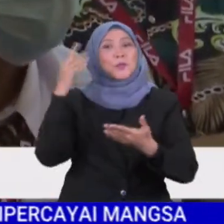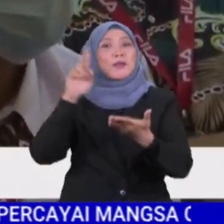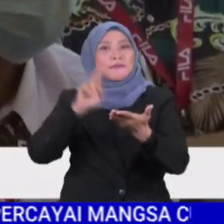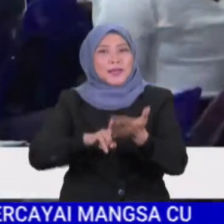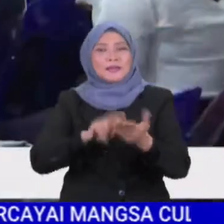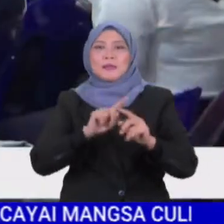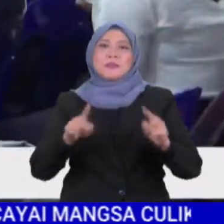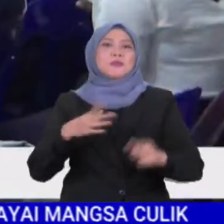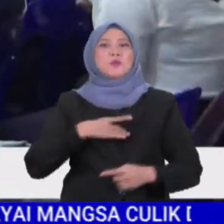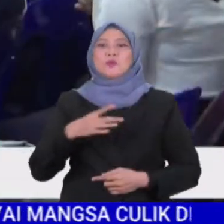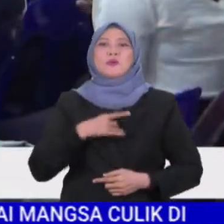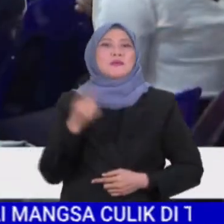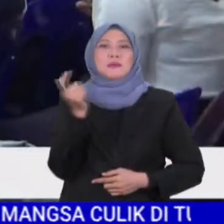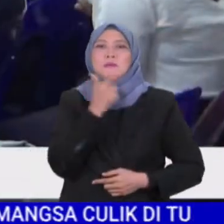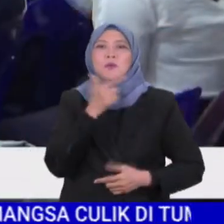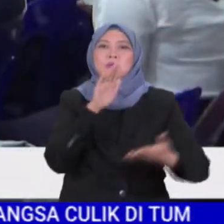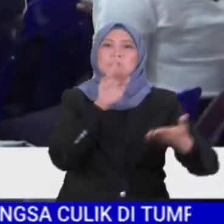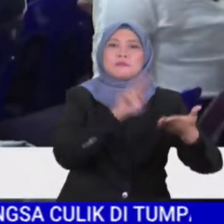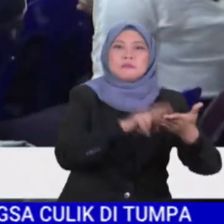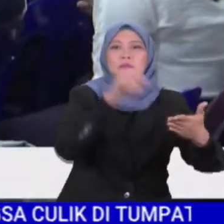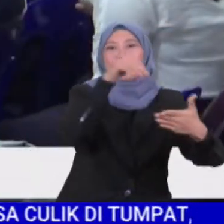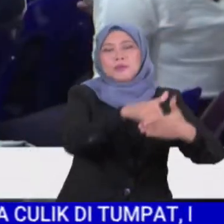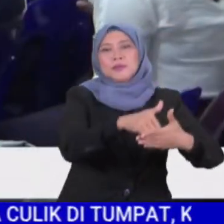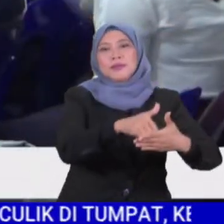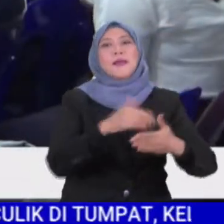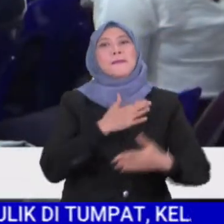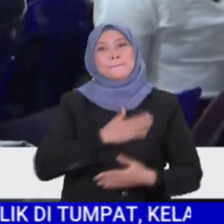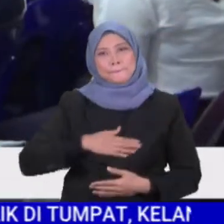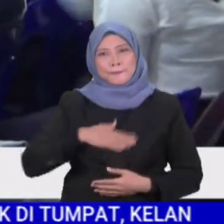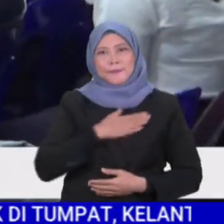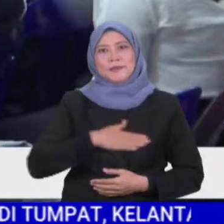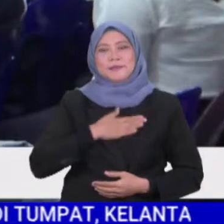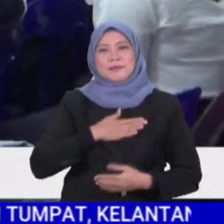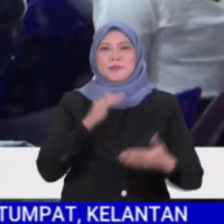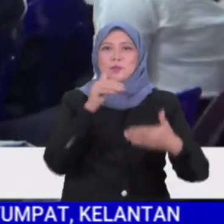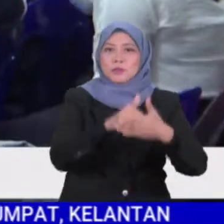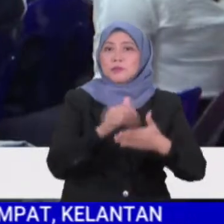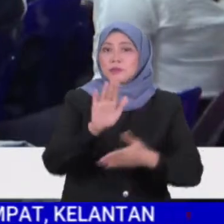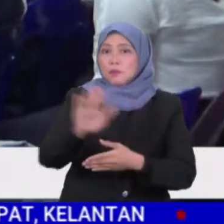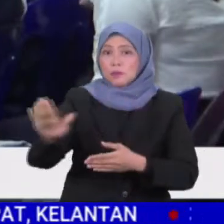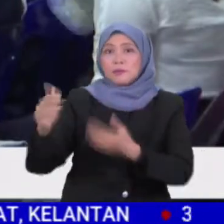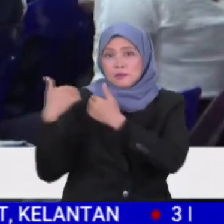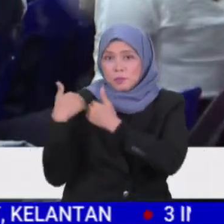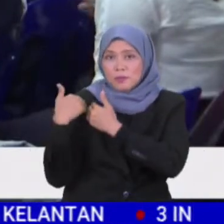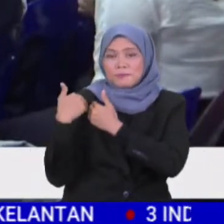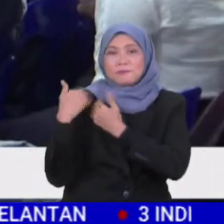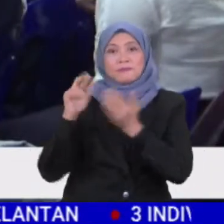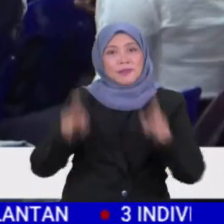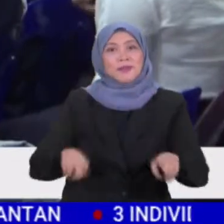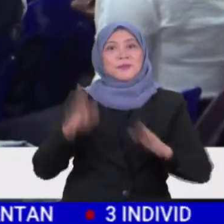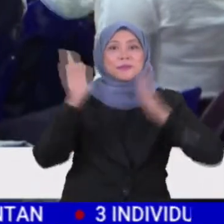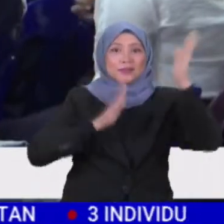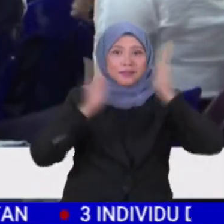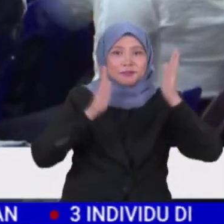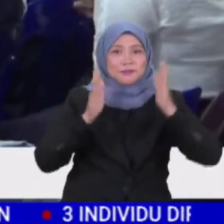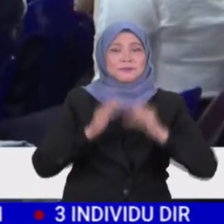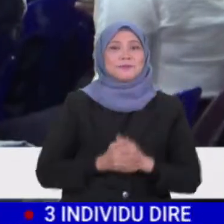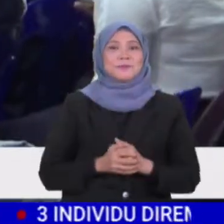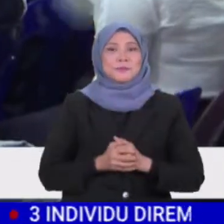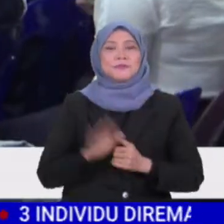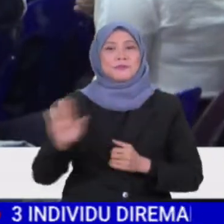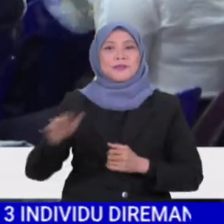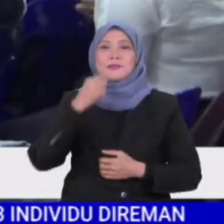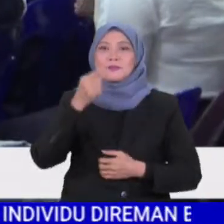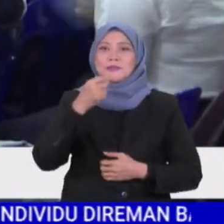tapi sengaja tidak turun, saya menyuruh agar semua kena turun kerana ini adalah kewajipan kita sebagai rakyat Malaysia. Beliau